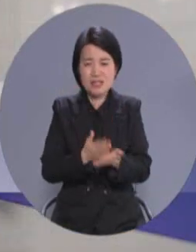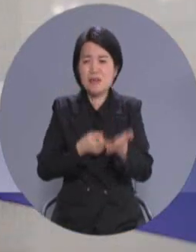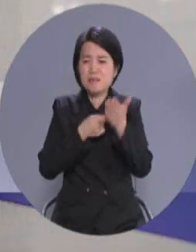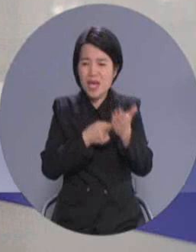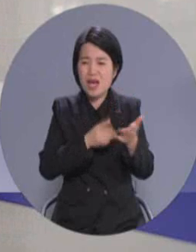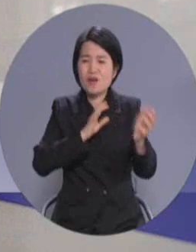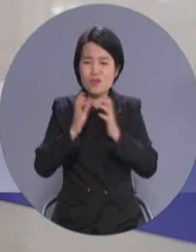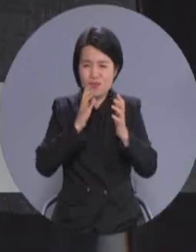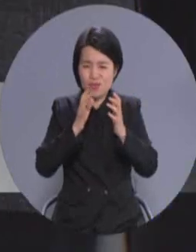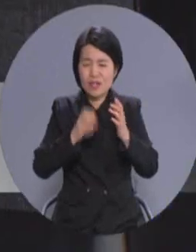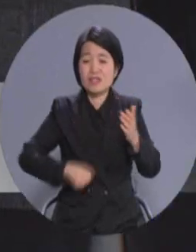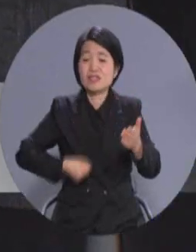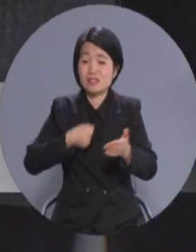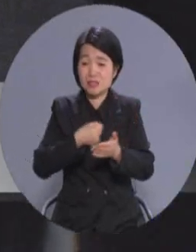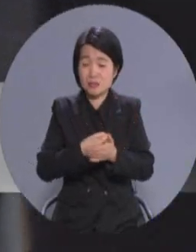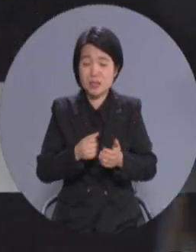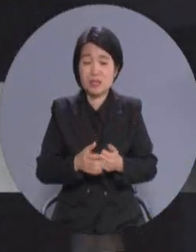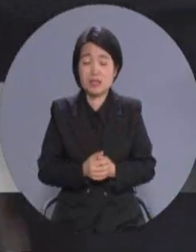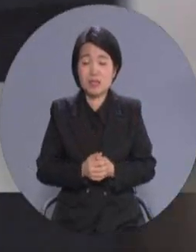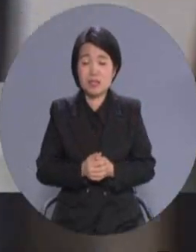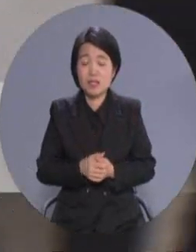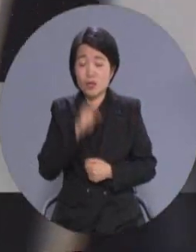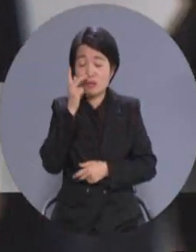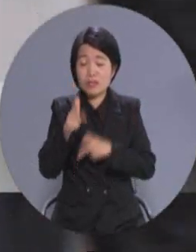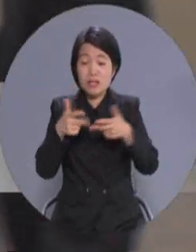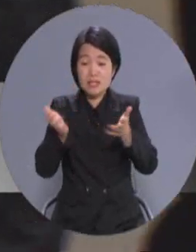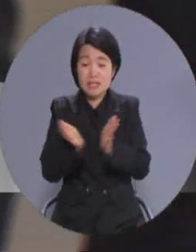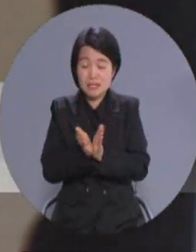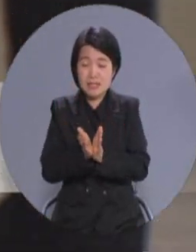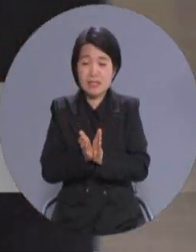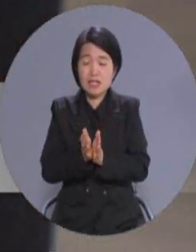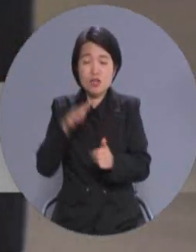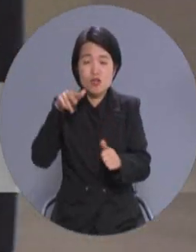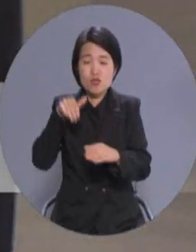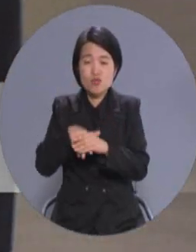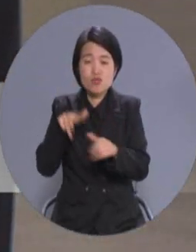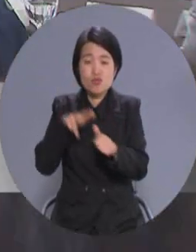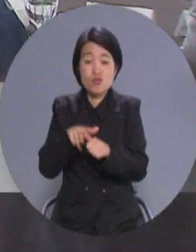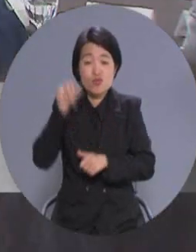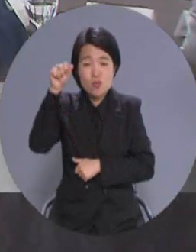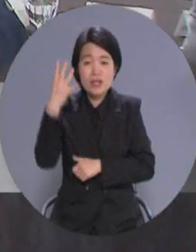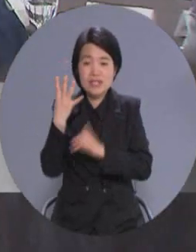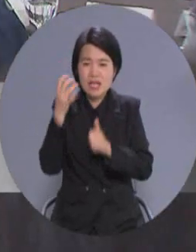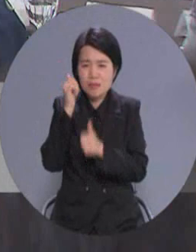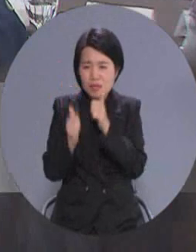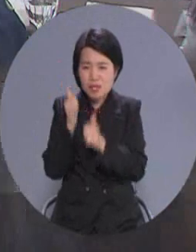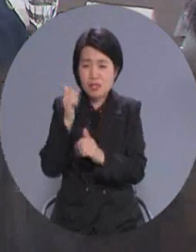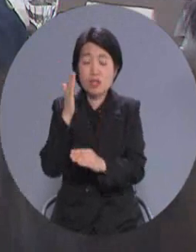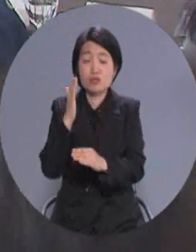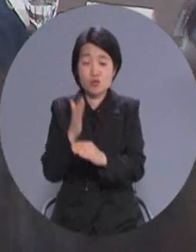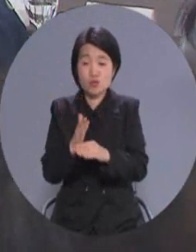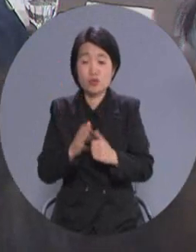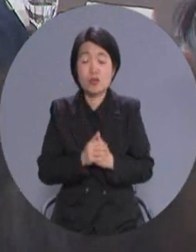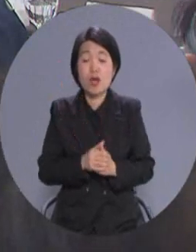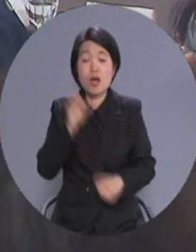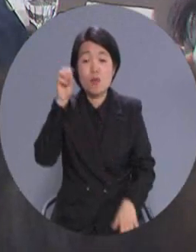밝혔습니다. 한편 여수상인은 현재 지역 경제인 4명이 회장직을 놓고 치열하게 경쟁하고